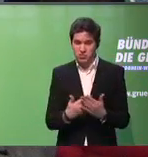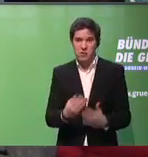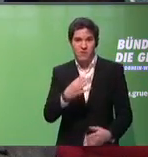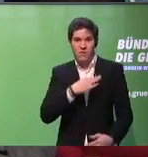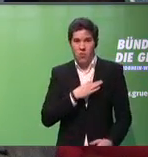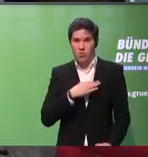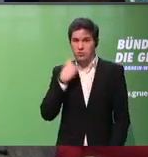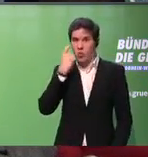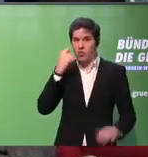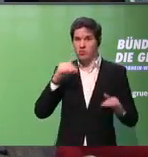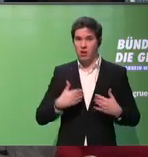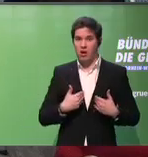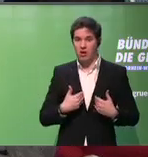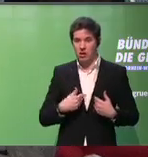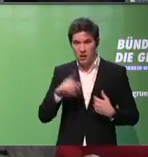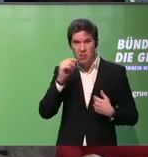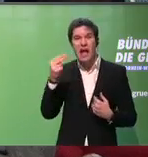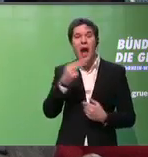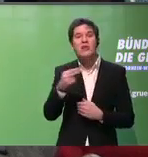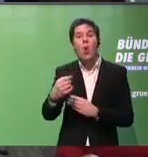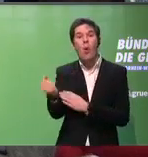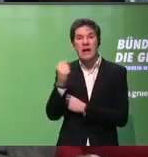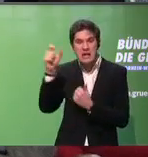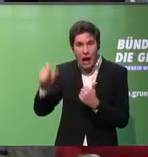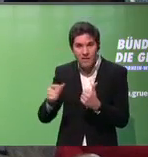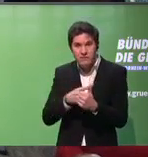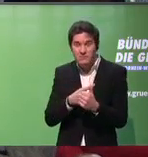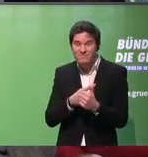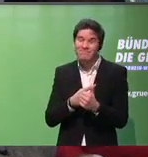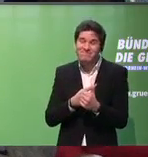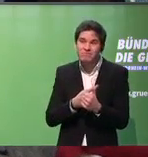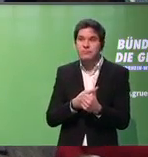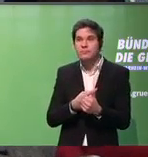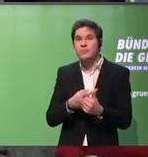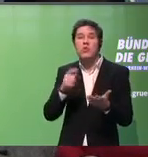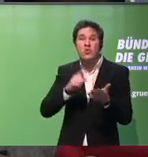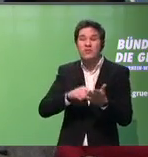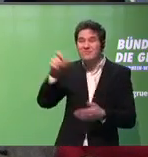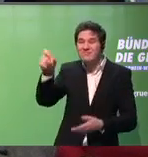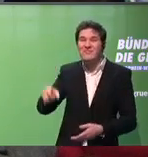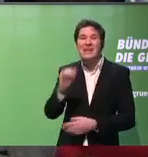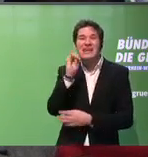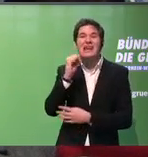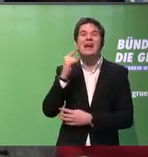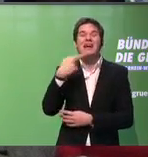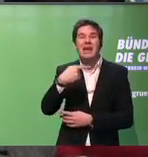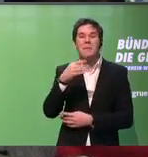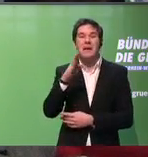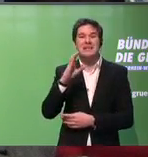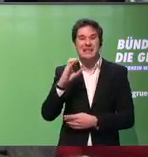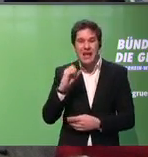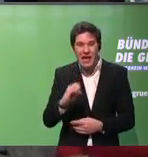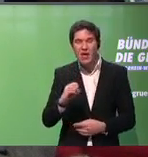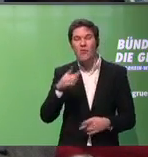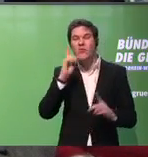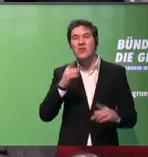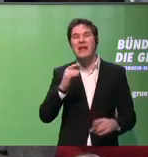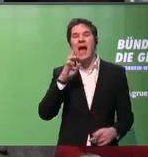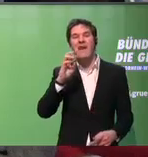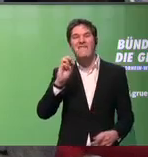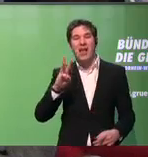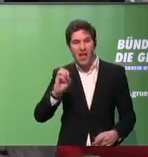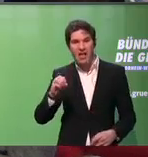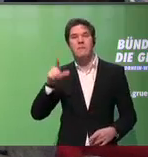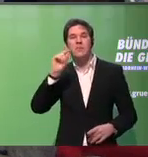wenn nicht nur wegen Hannelore Kraft, aber auch wegen Hannelore Kraft die IGBCE und RWE zentralen Einfluss in